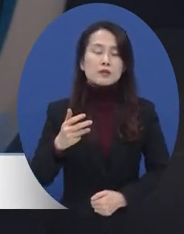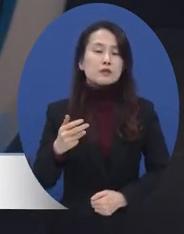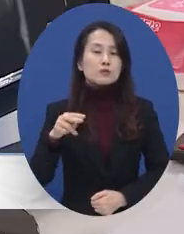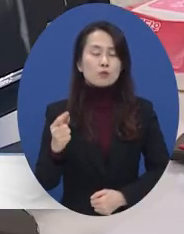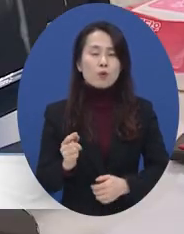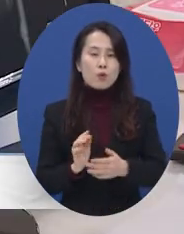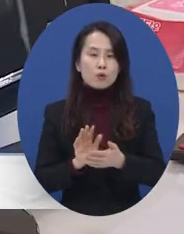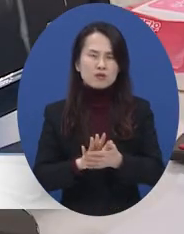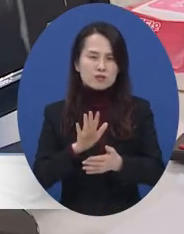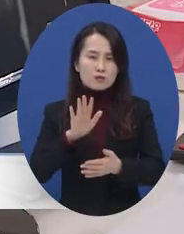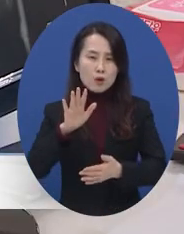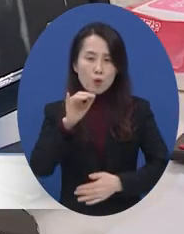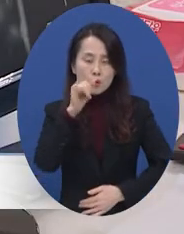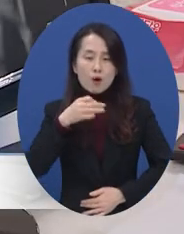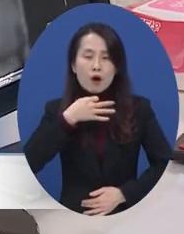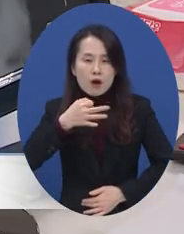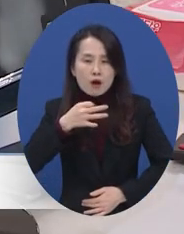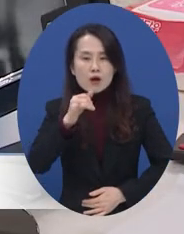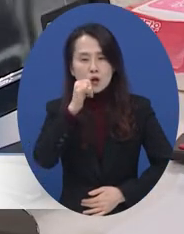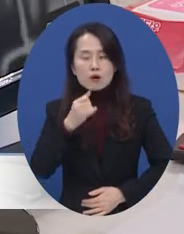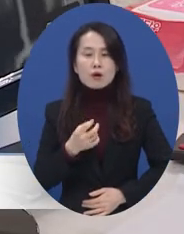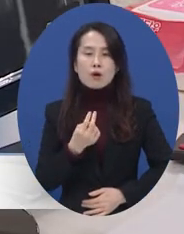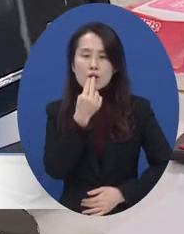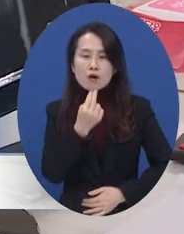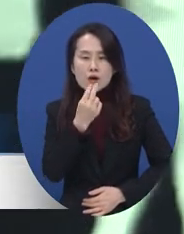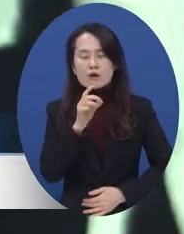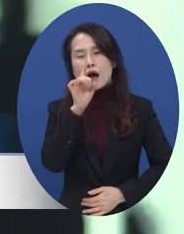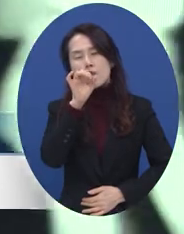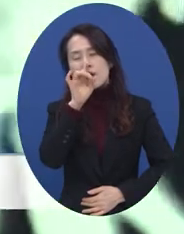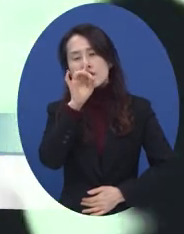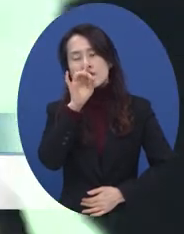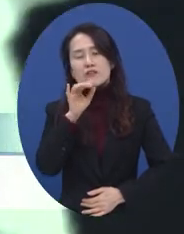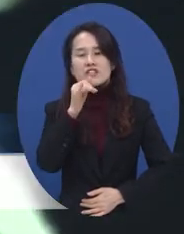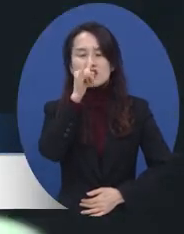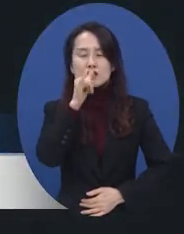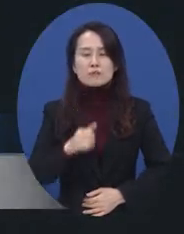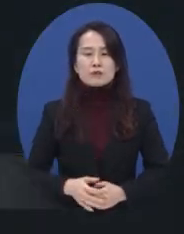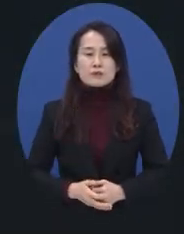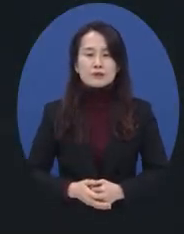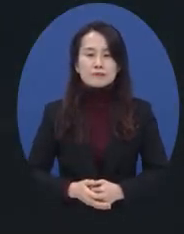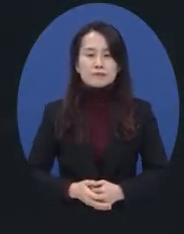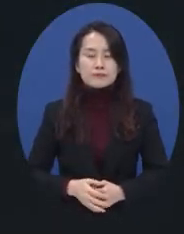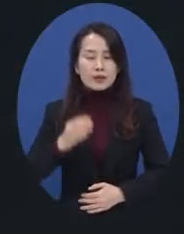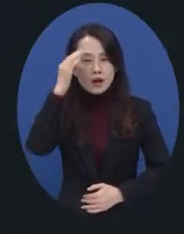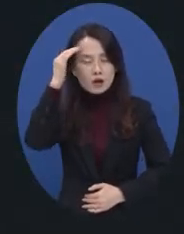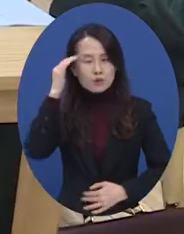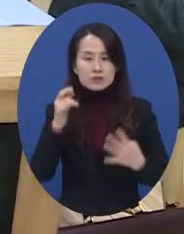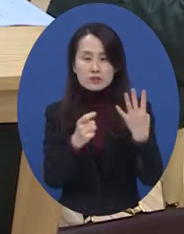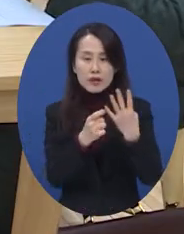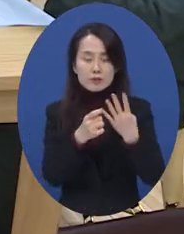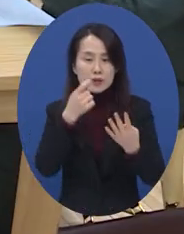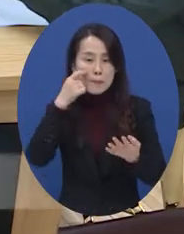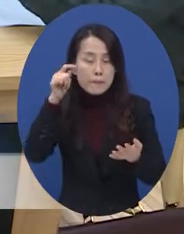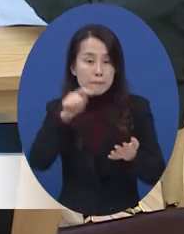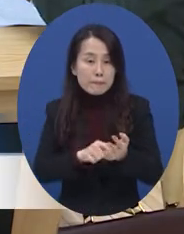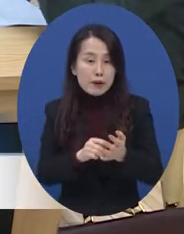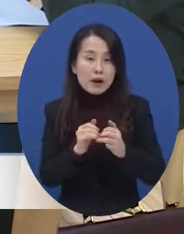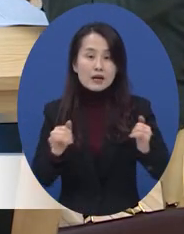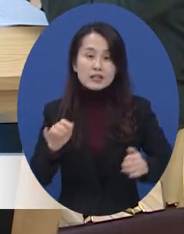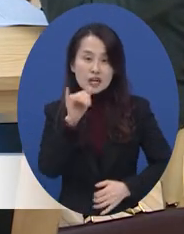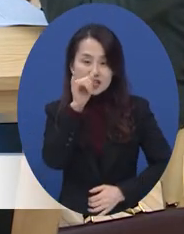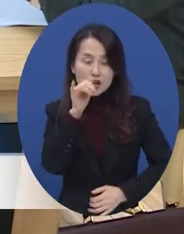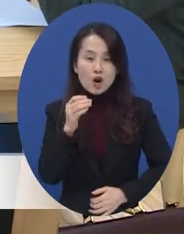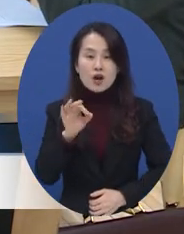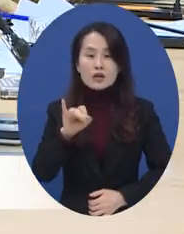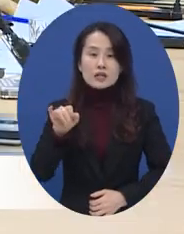이상 고열과 기침, 호흡곤란 등 호흡기 증상이 있습니다. 우리나라에서도 네 번째 확진 환자가 나오면서